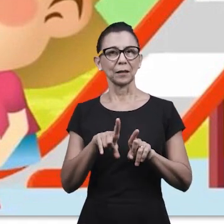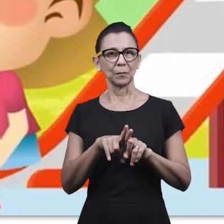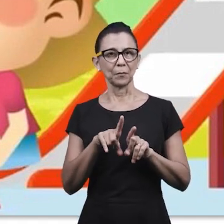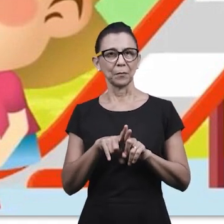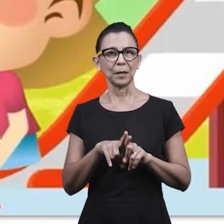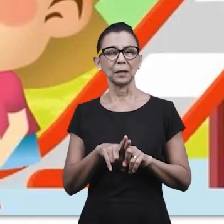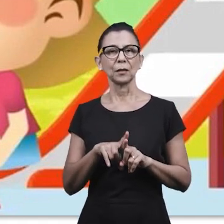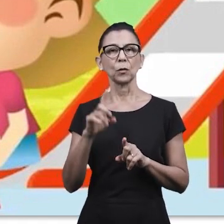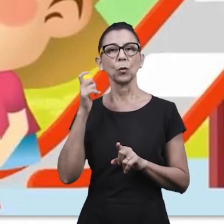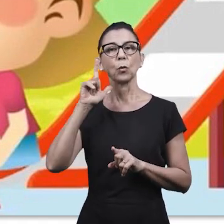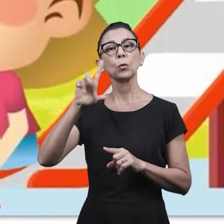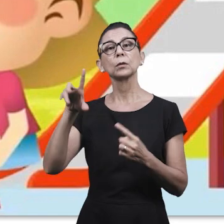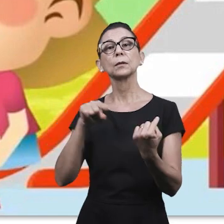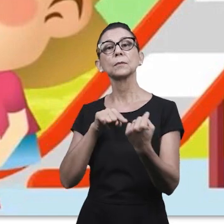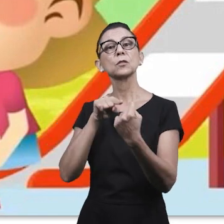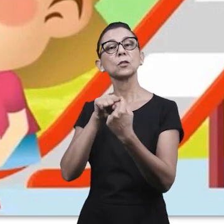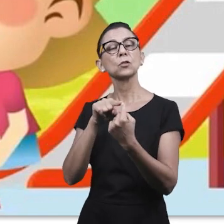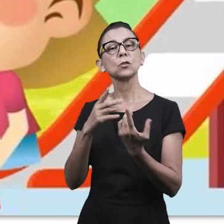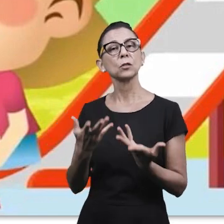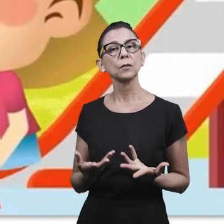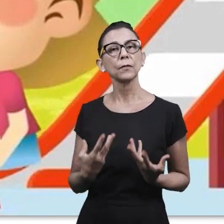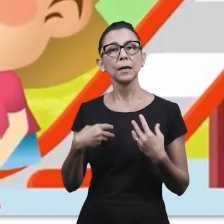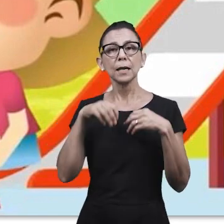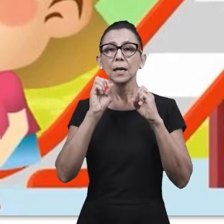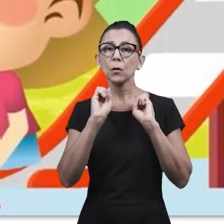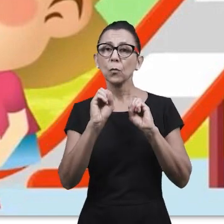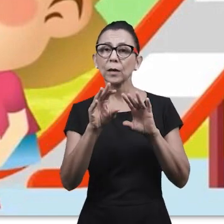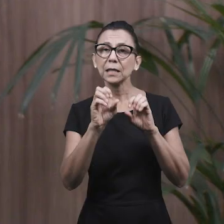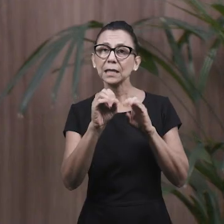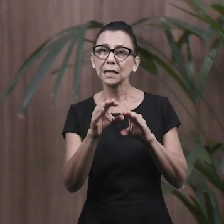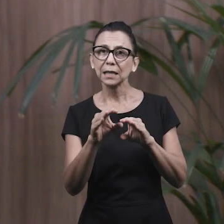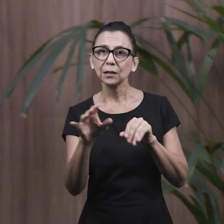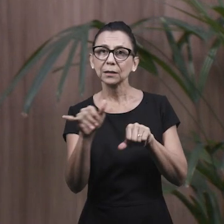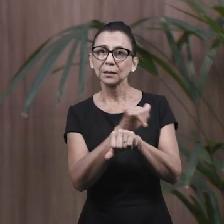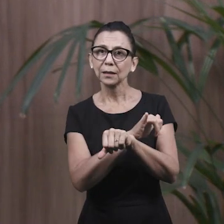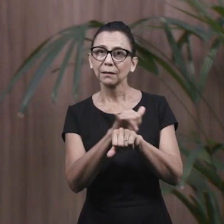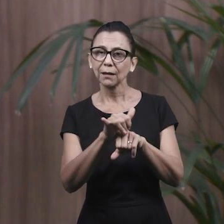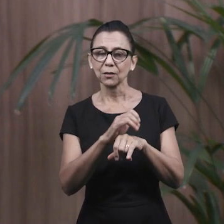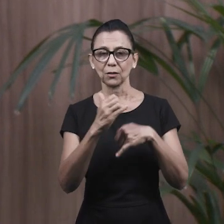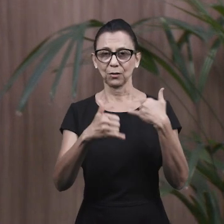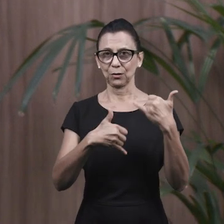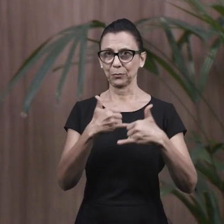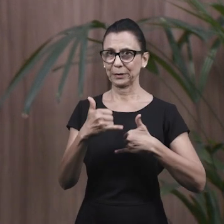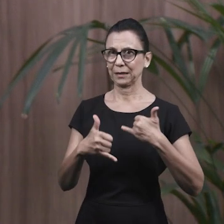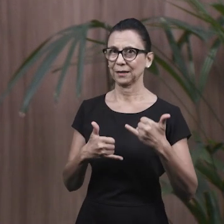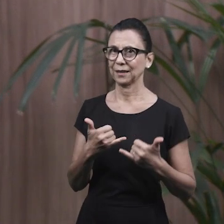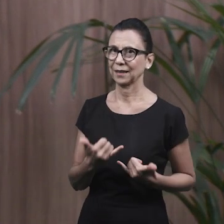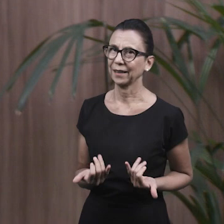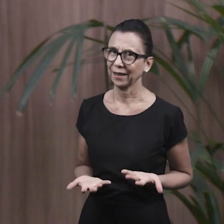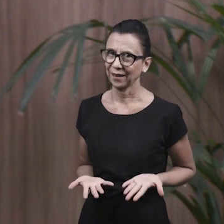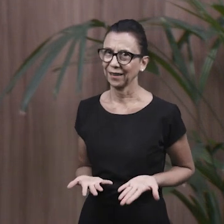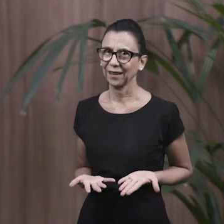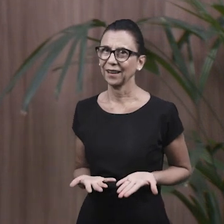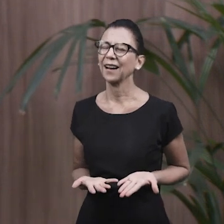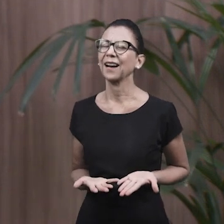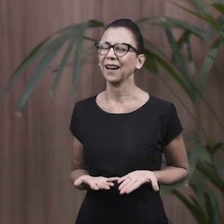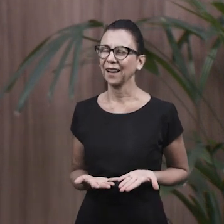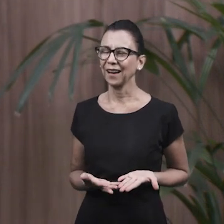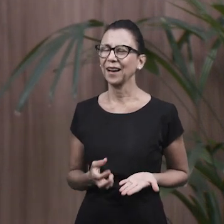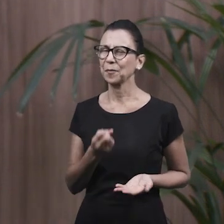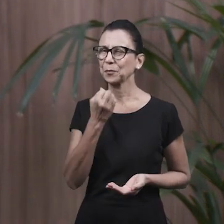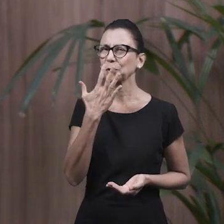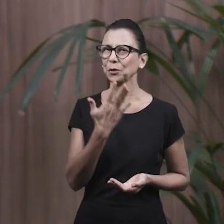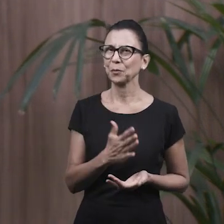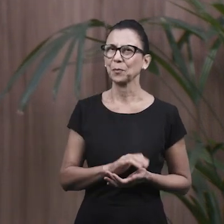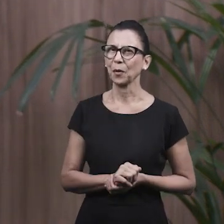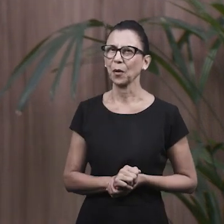quand l'objectif est l'enseignement à travers l'apprentissage, c'est-à-dire quand le jeu est utilisé pour